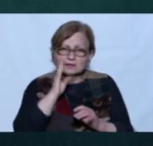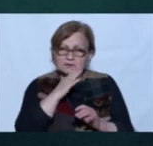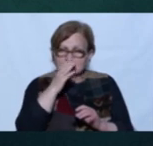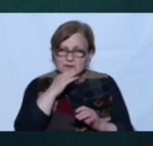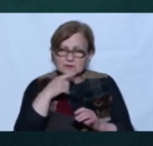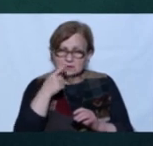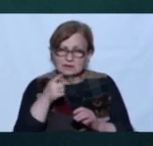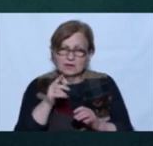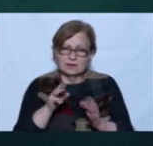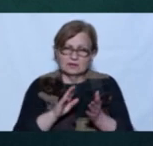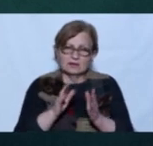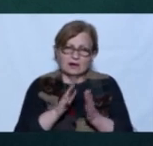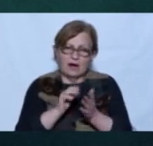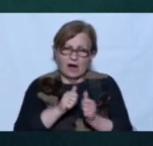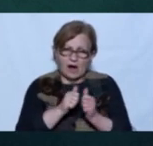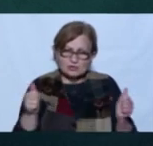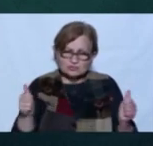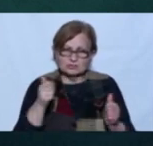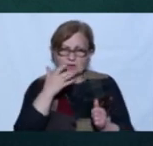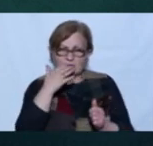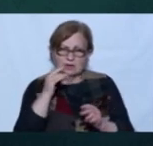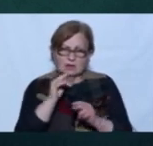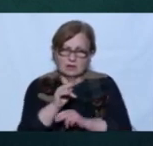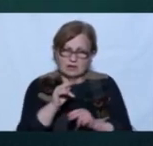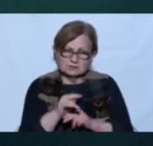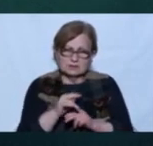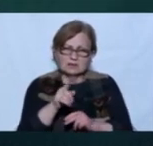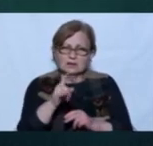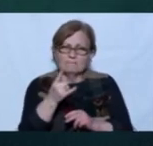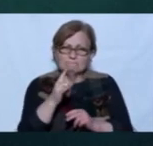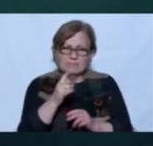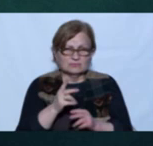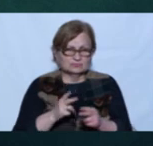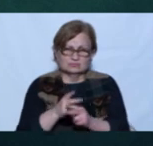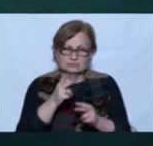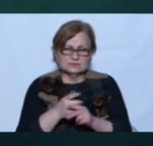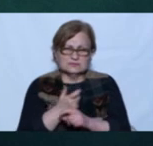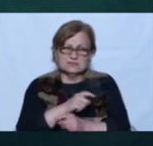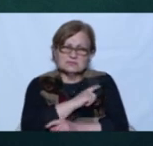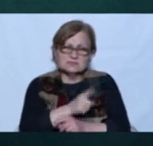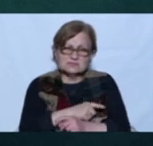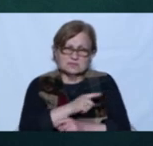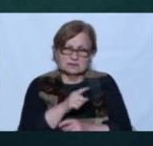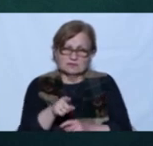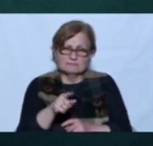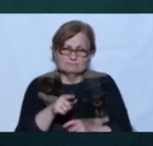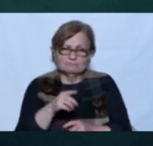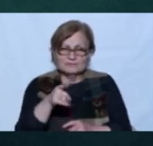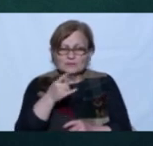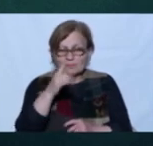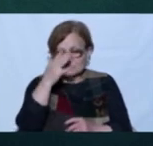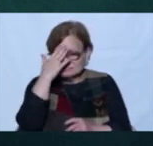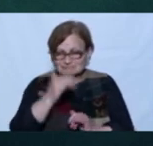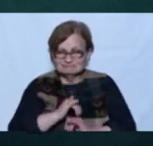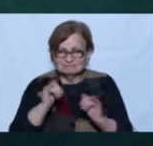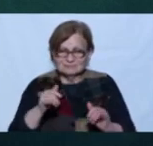თავის შვილს დედაენას აშორებს და უცხო ენას ასწავლის, იგი ხელიდან ართმევს თავის შვილს ერთადერთ ძლიერ ღონისძიებას გონების სწორი გახსნისთვის.